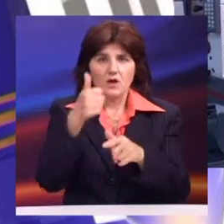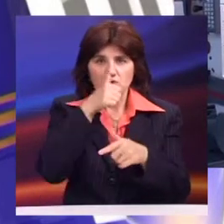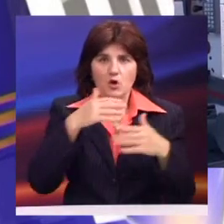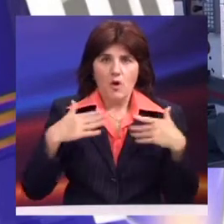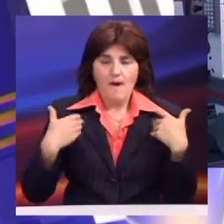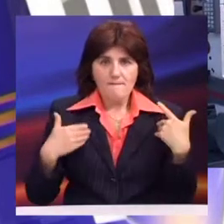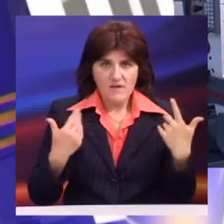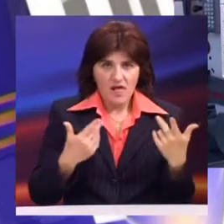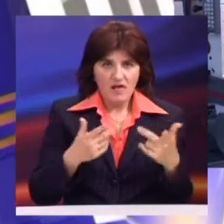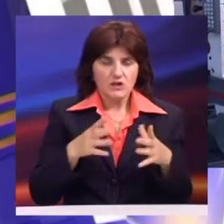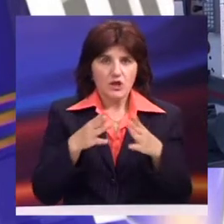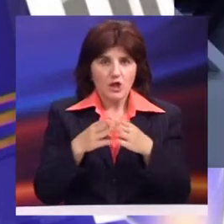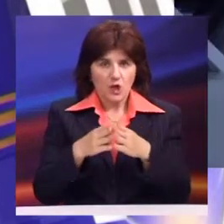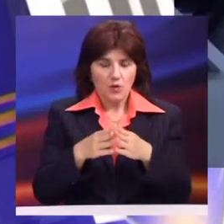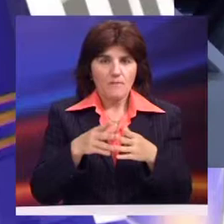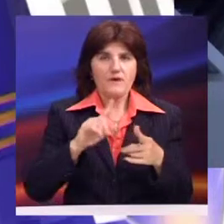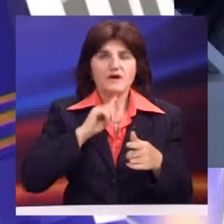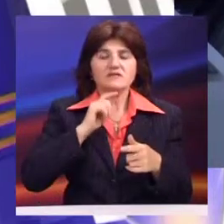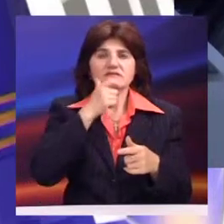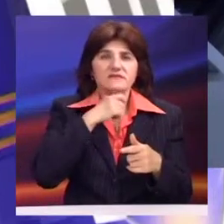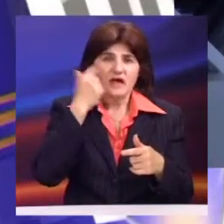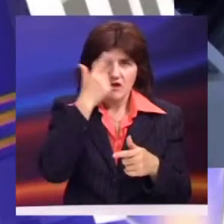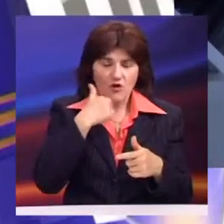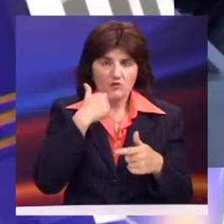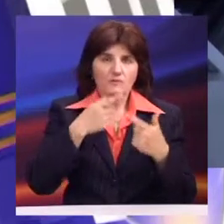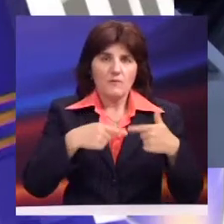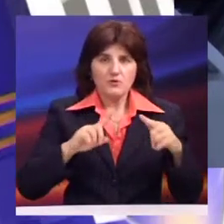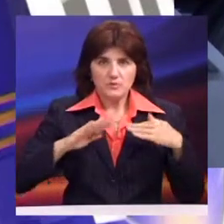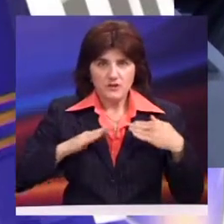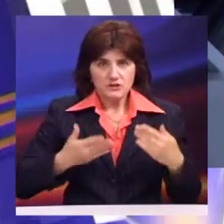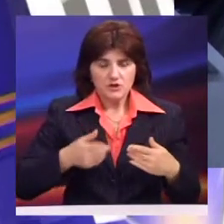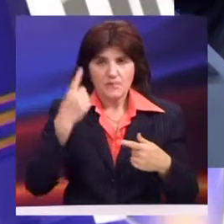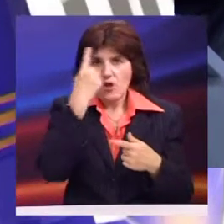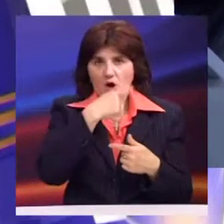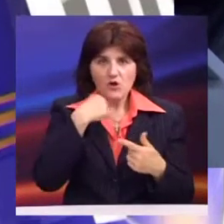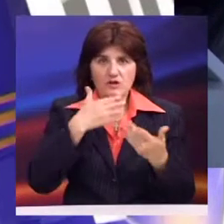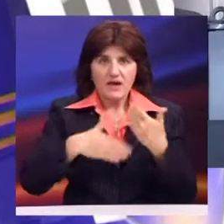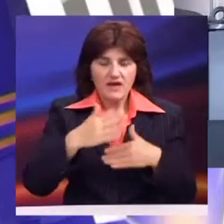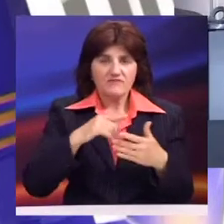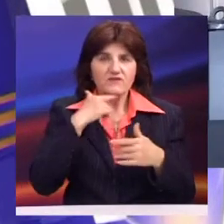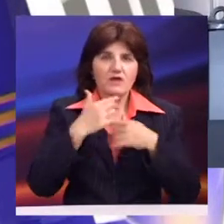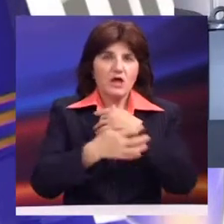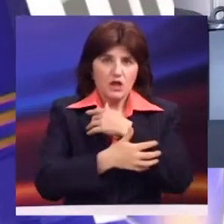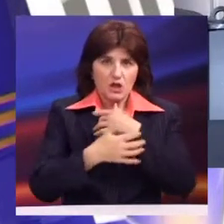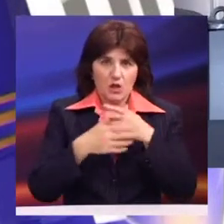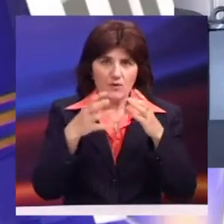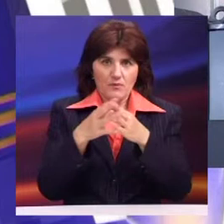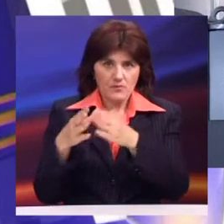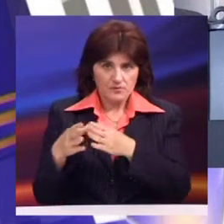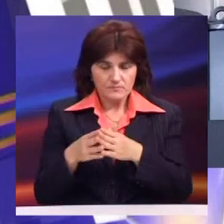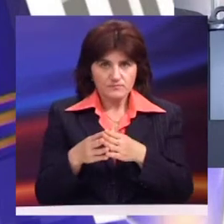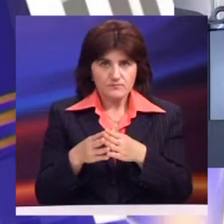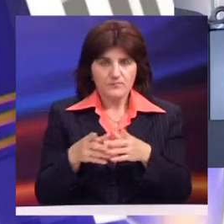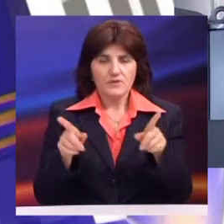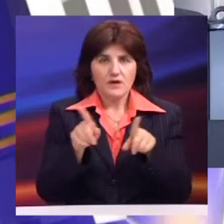kao što su mladi do 30 godina, lica preko 50 godina, žene, osobe sa invaliditetom i Romi. Kao što